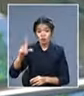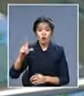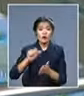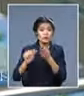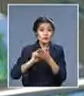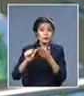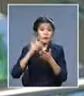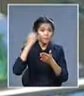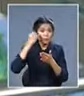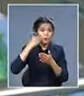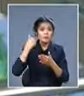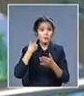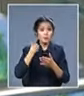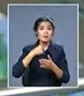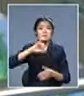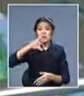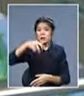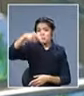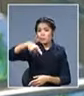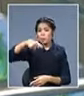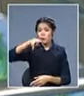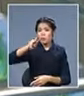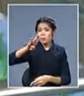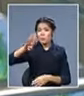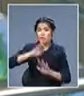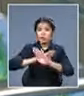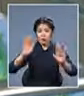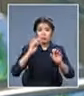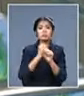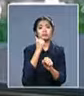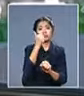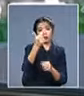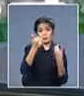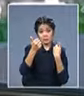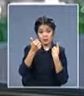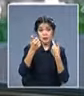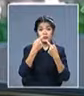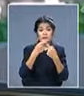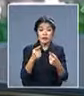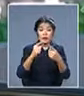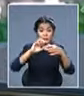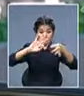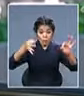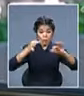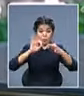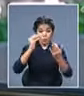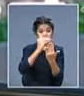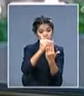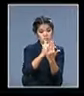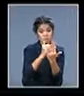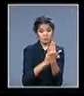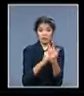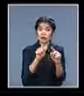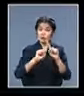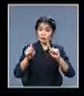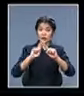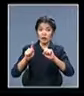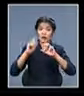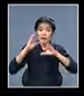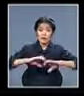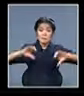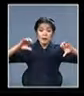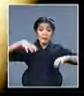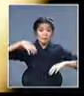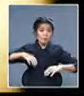ยุบพรบ.ไปอันนึงก็ยังได้แต่เพียงเดียวว่าเนื้อหาสาระในการที่จะให้เราสามารถที่จะทำนั้นได้นะฮะไม่ว่าจะเป็นภาครัฐหรือภาคเอกชนอันนั้น